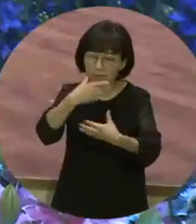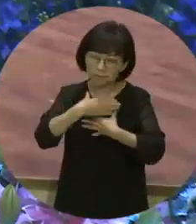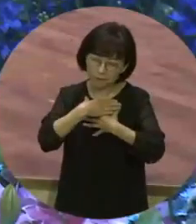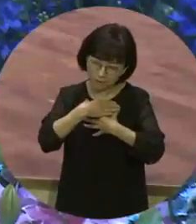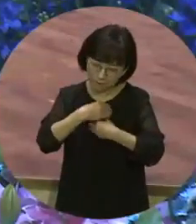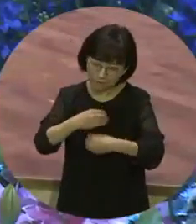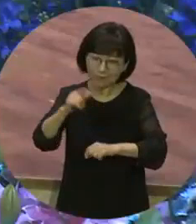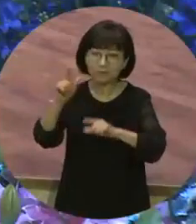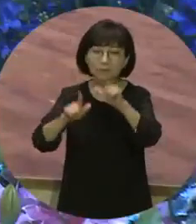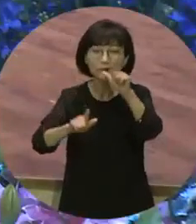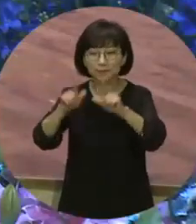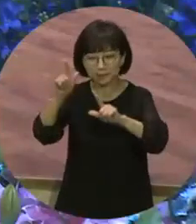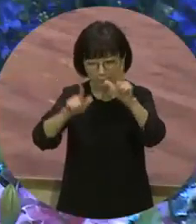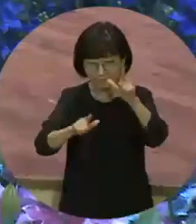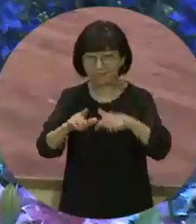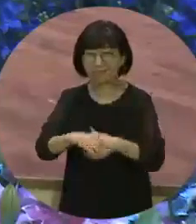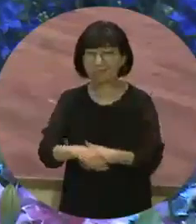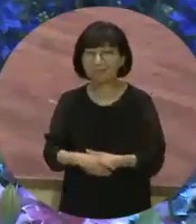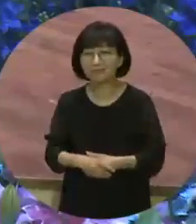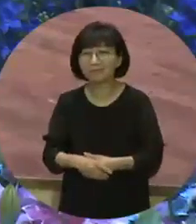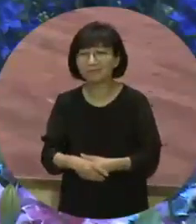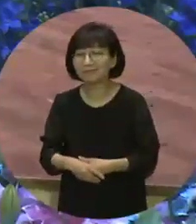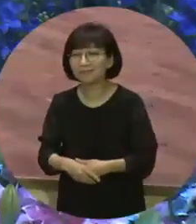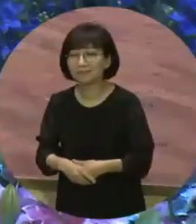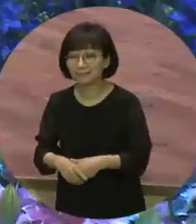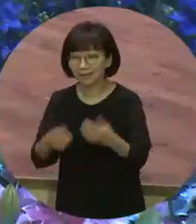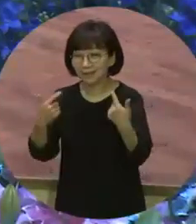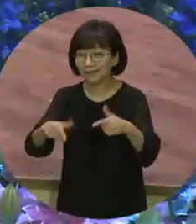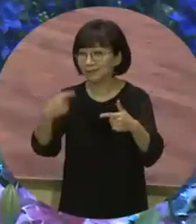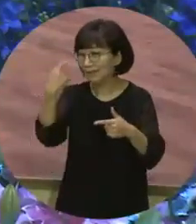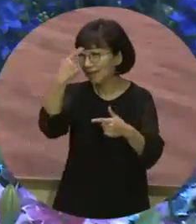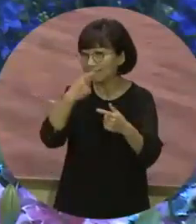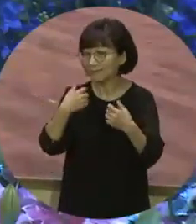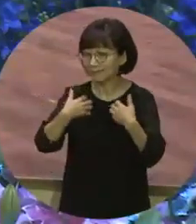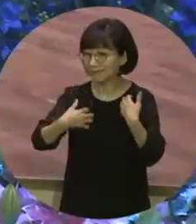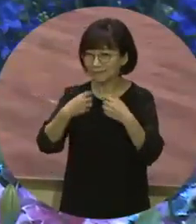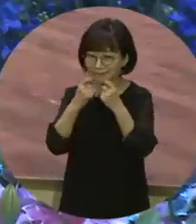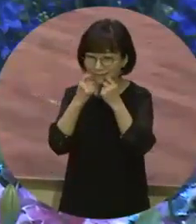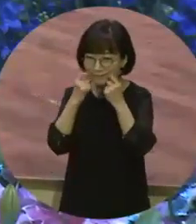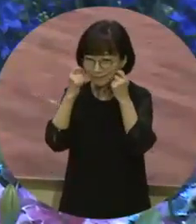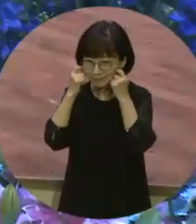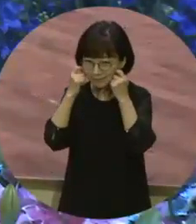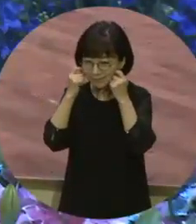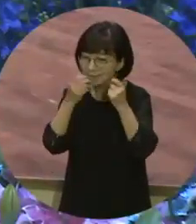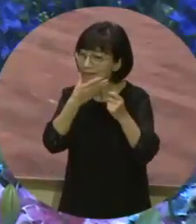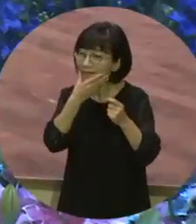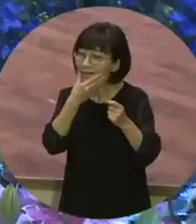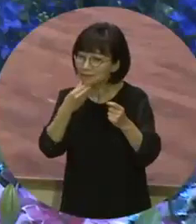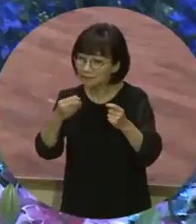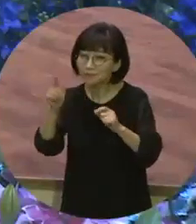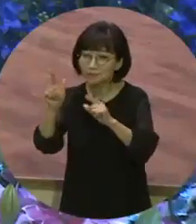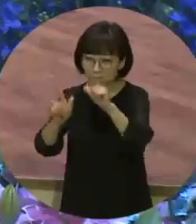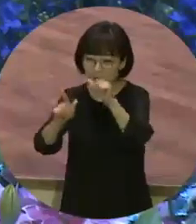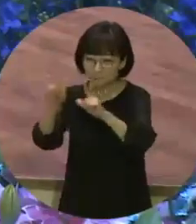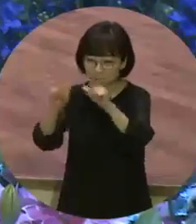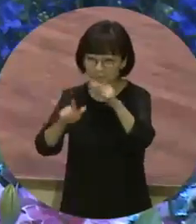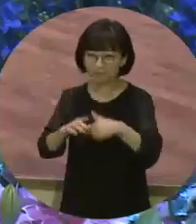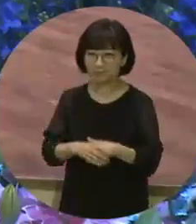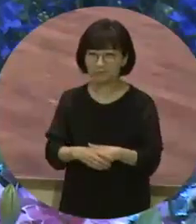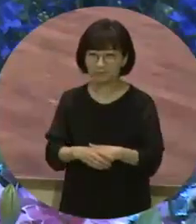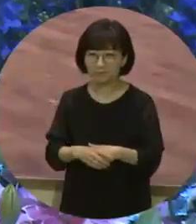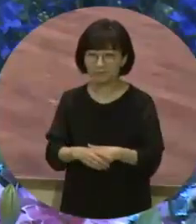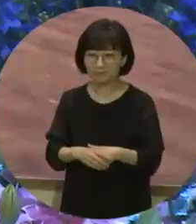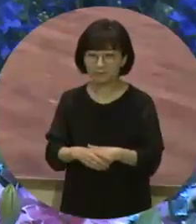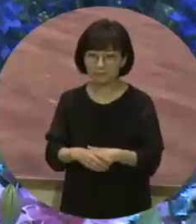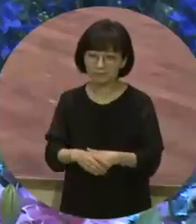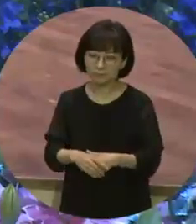평안해 보입니까? 늘 그렇게 즐거워 보입니까? 늘 행복해 보입니까? 예를 들어야죠.